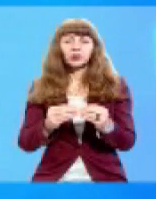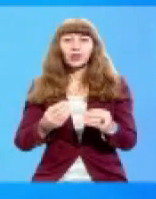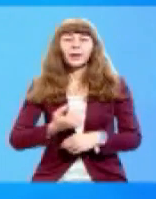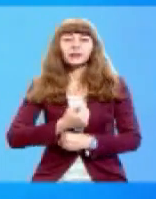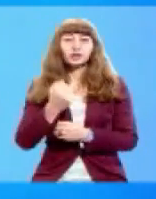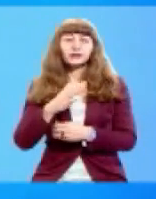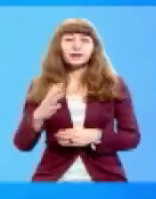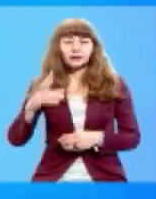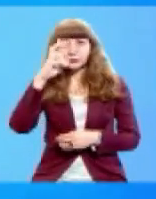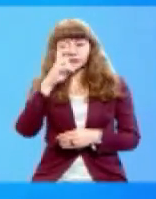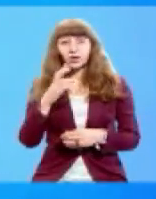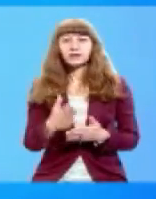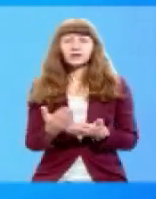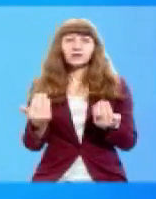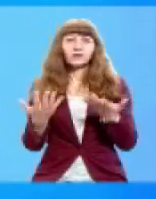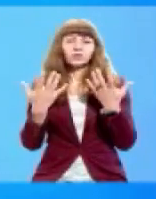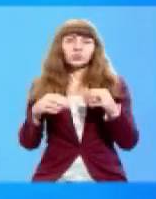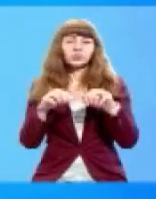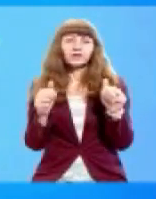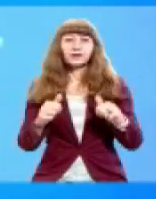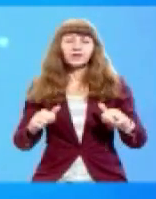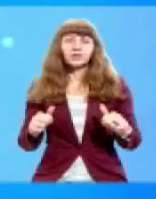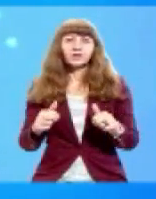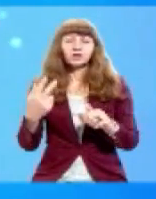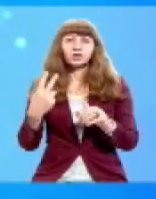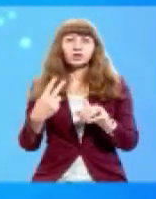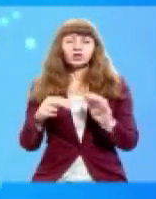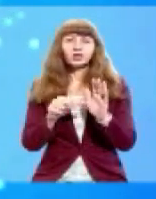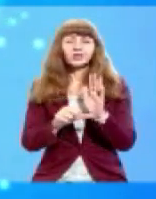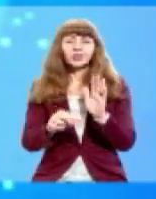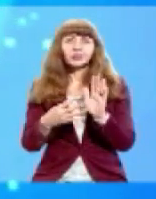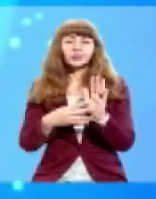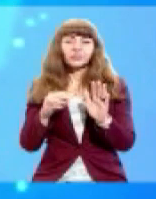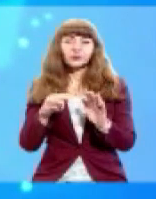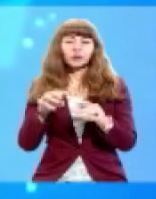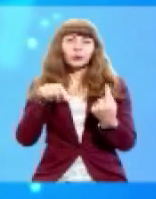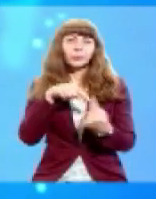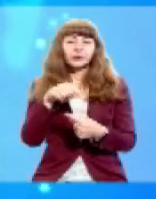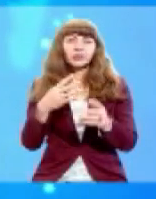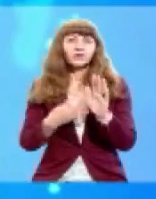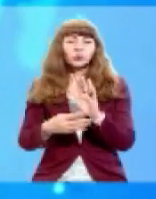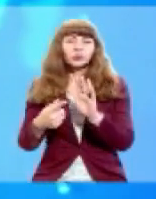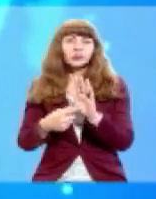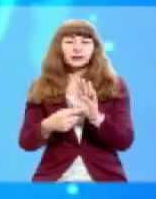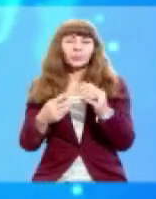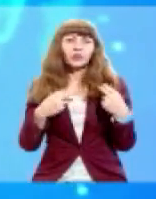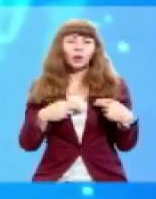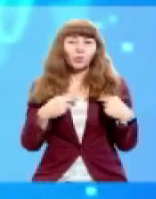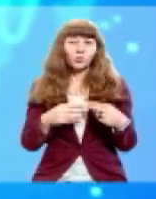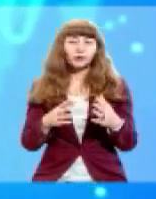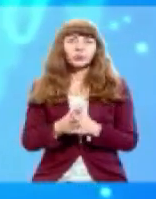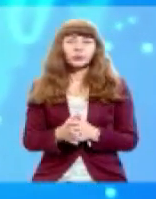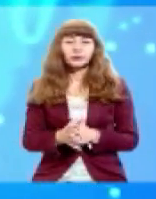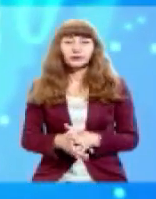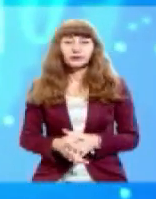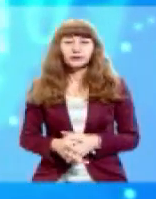облыста 69847 бизнес субъектісі тіркелсе, оның 97% жұмыс істеп тұр. Азаматтар кәсіптерін